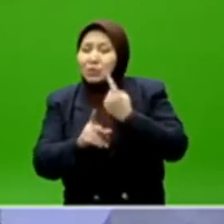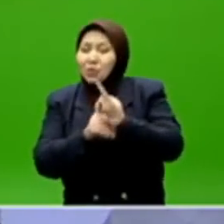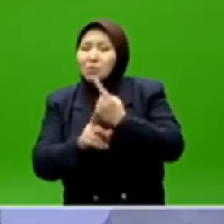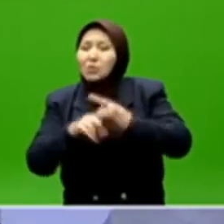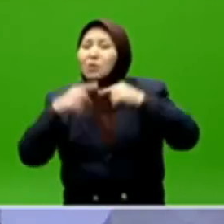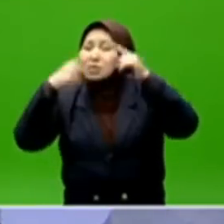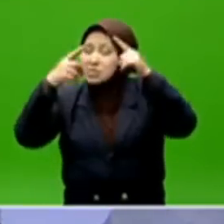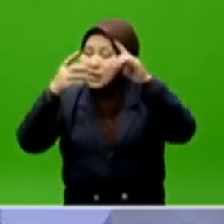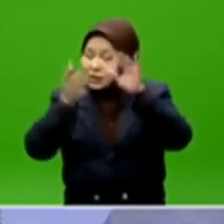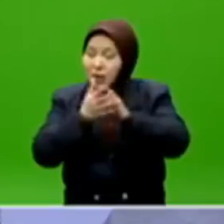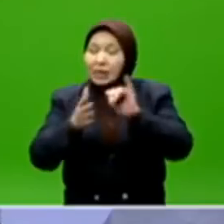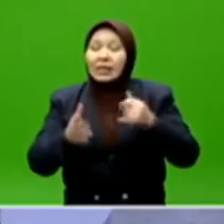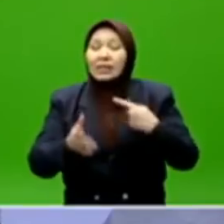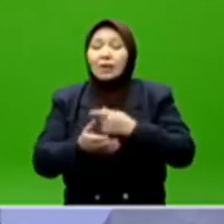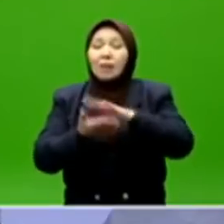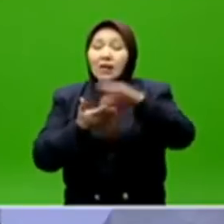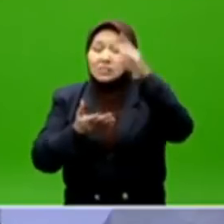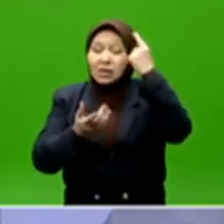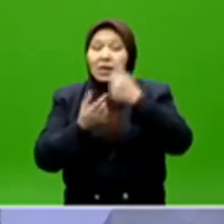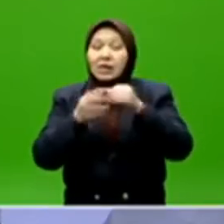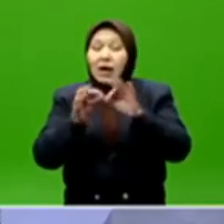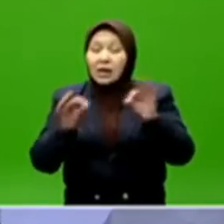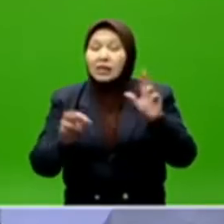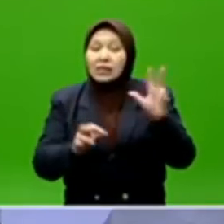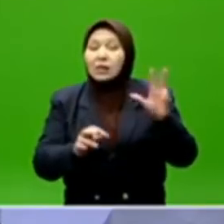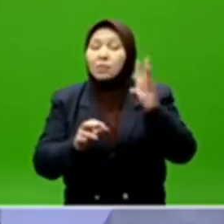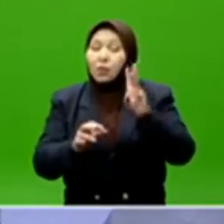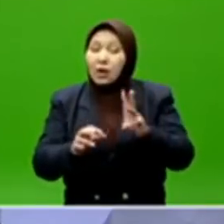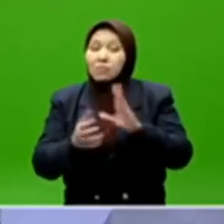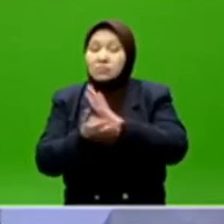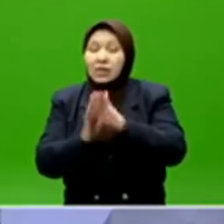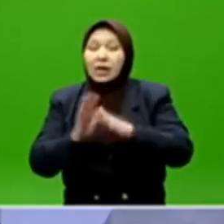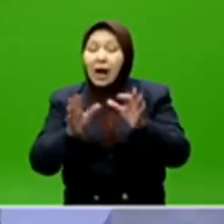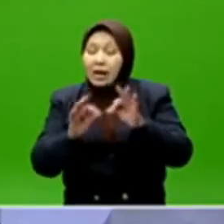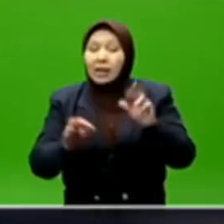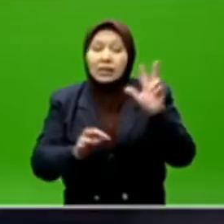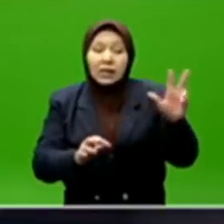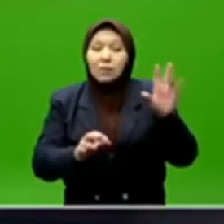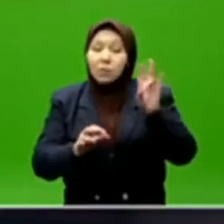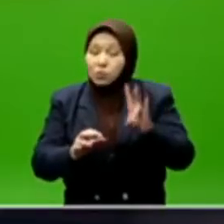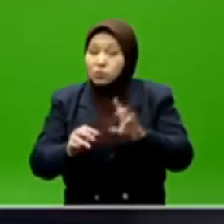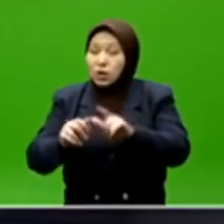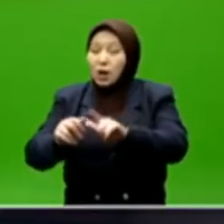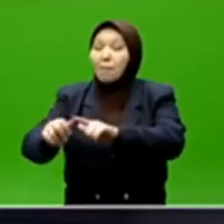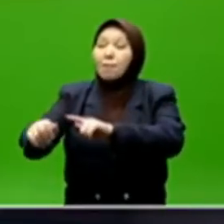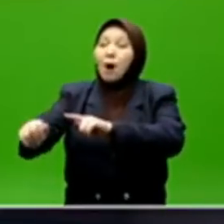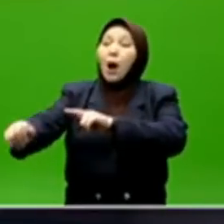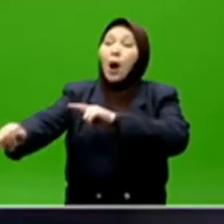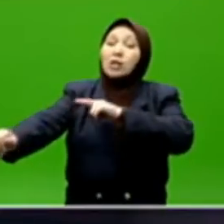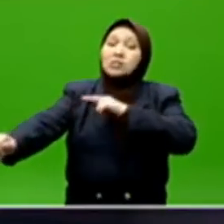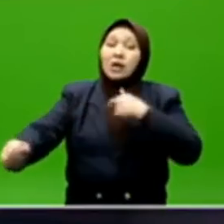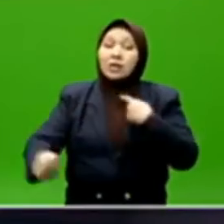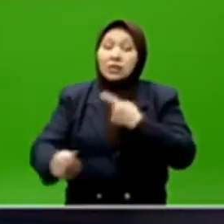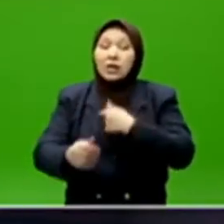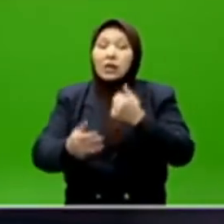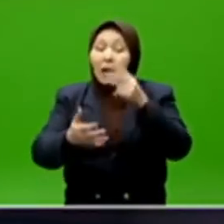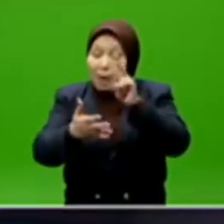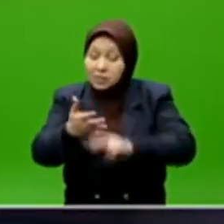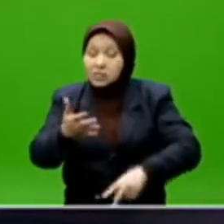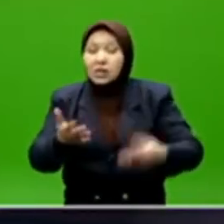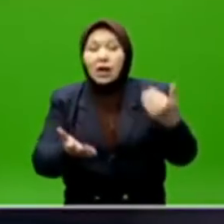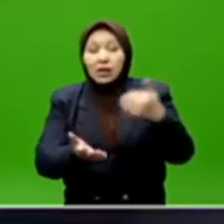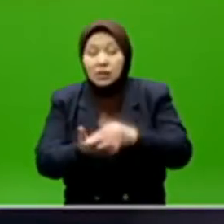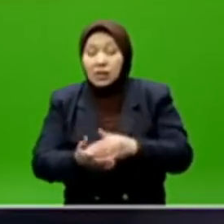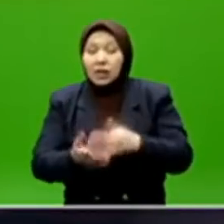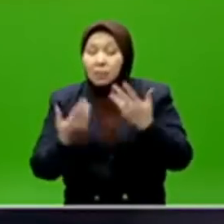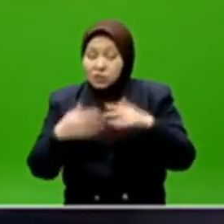Itu yang kita belajar daripada ayat 36. Betul. Jadi ayat 37 ini panjang ustaz. Panjang ustaz. Ya, kita nak baca sekali lagi. Ya.